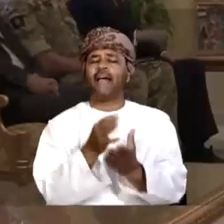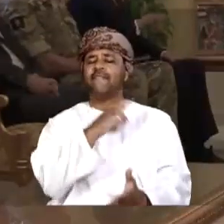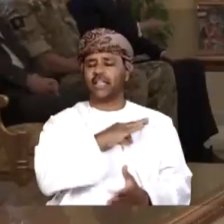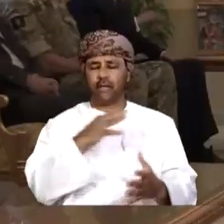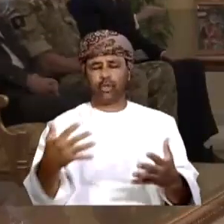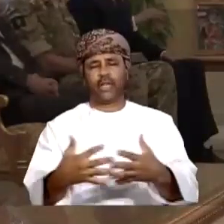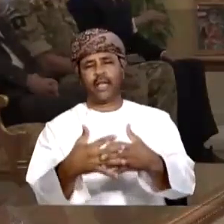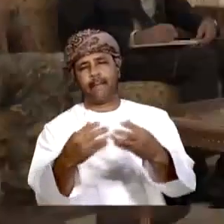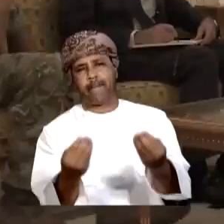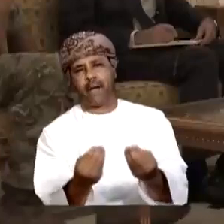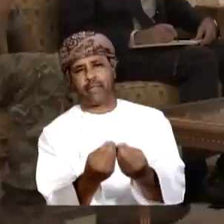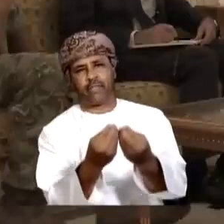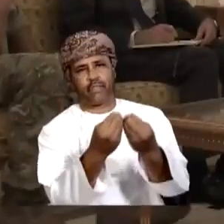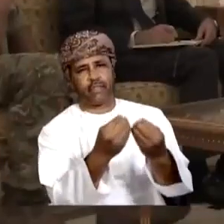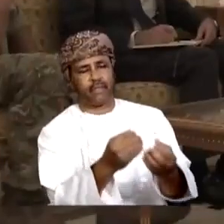المصالح المشتركة.